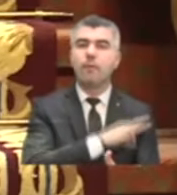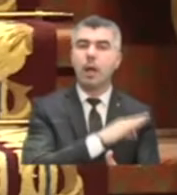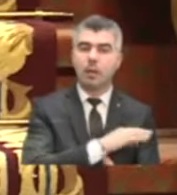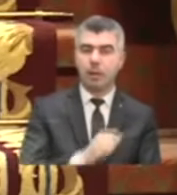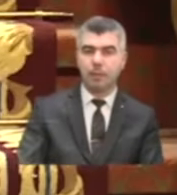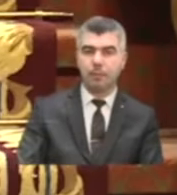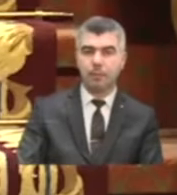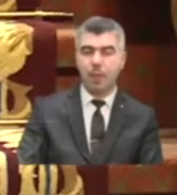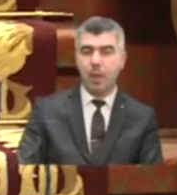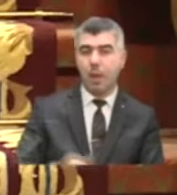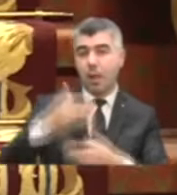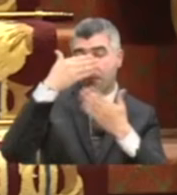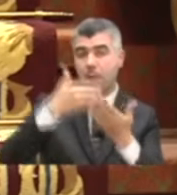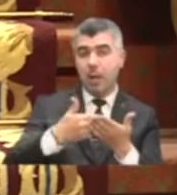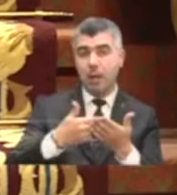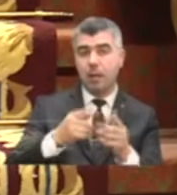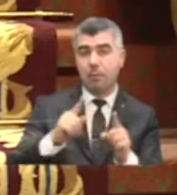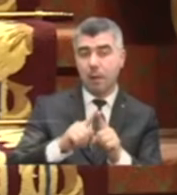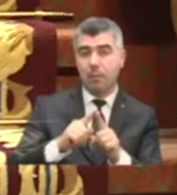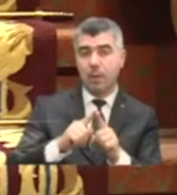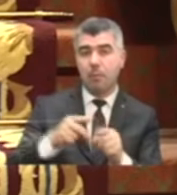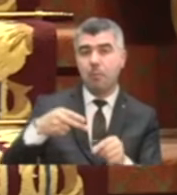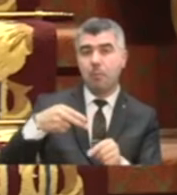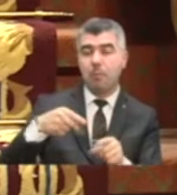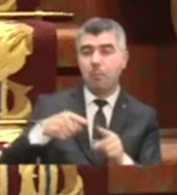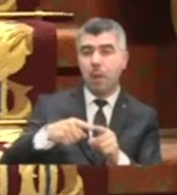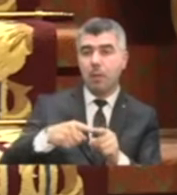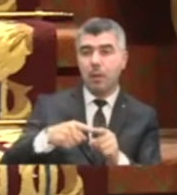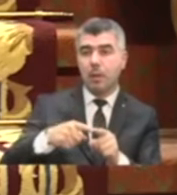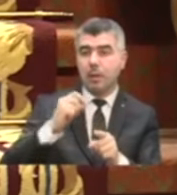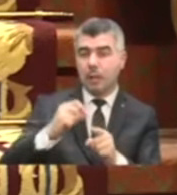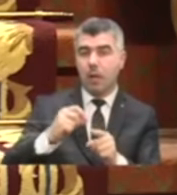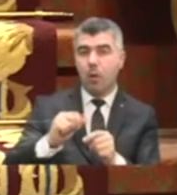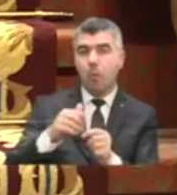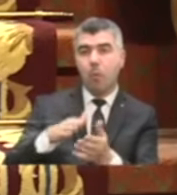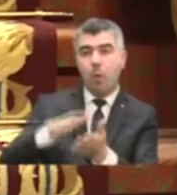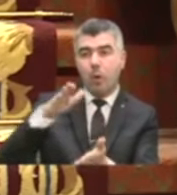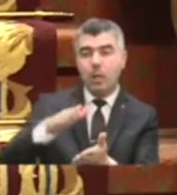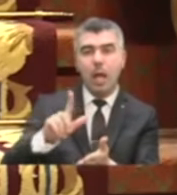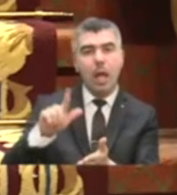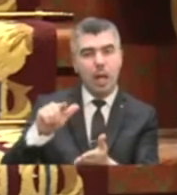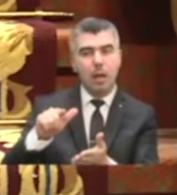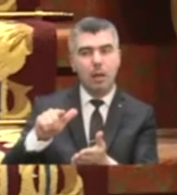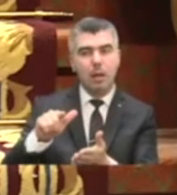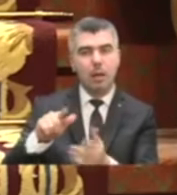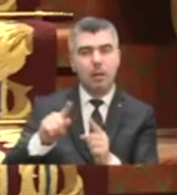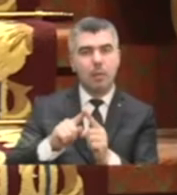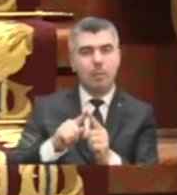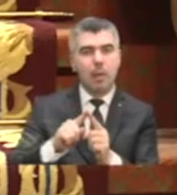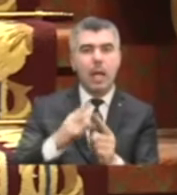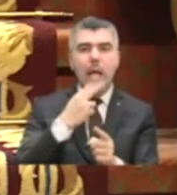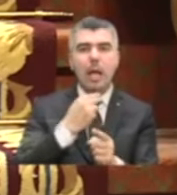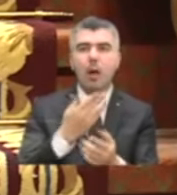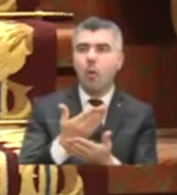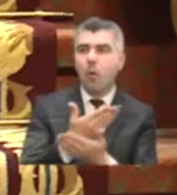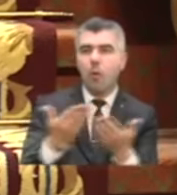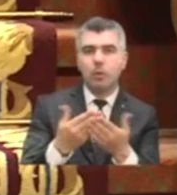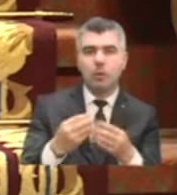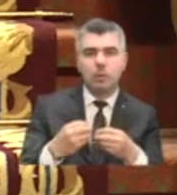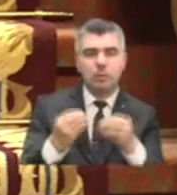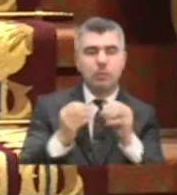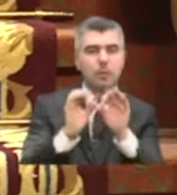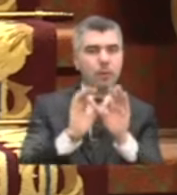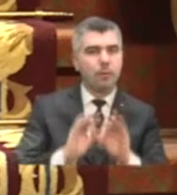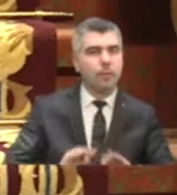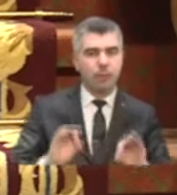بلادنا كتنتج الغاز من تندرارة، واش المغاربة ما عندهم حق في خيرات بلادهم أو أنها حكر عليكم فقط؟ بغيتوا